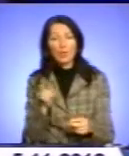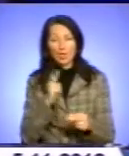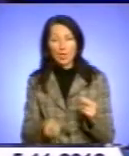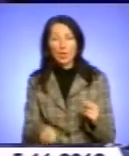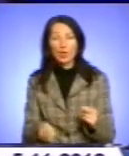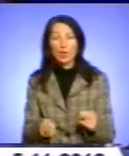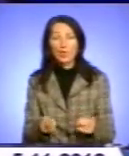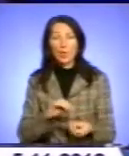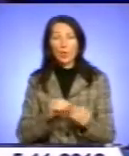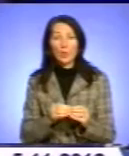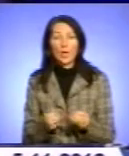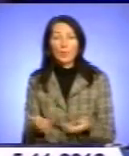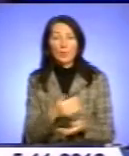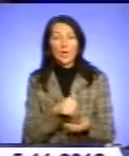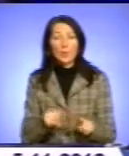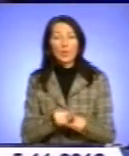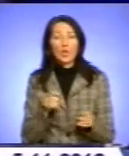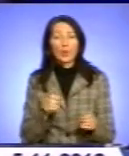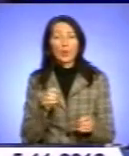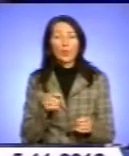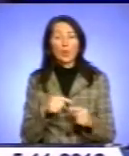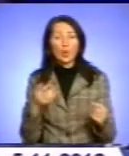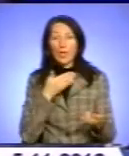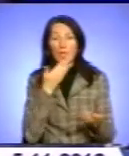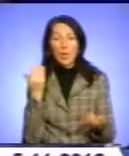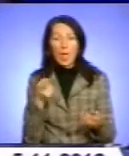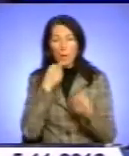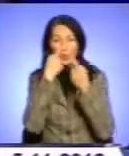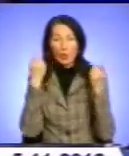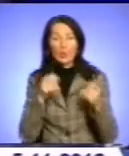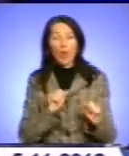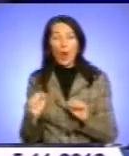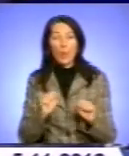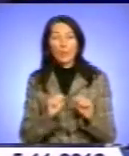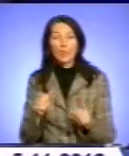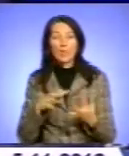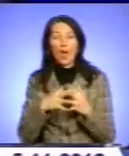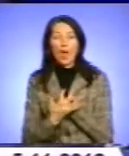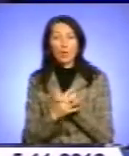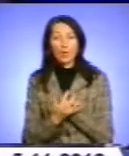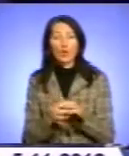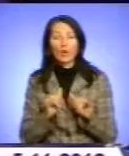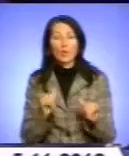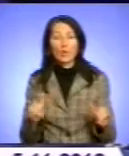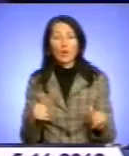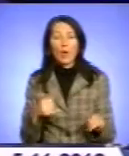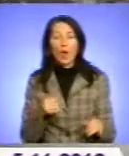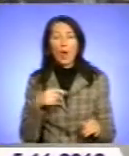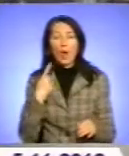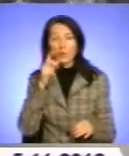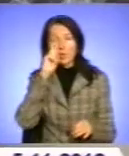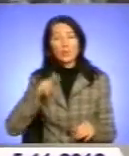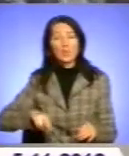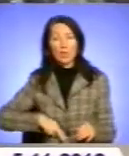культури теж немає, повідомили у Головному управлінні агропромислового розвитку обласної державної адміністрації.